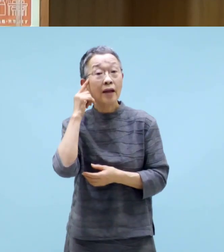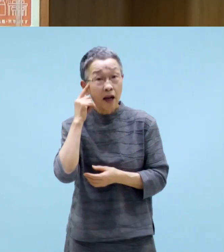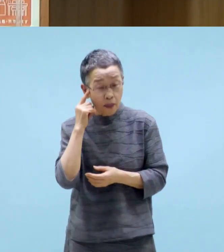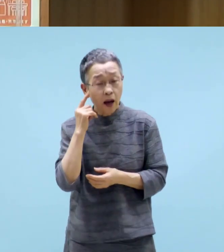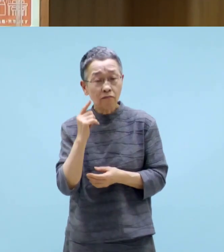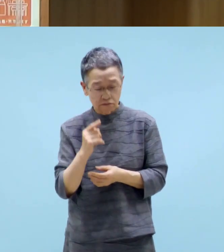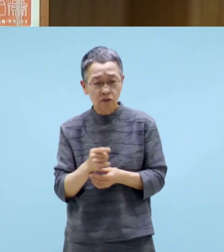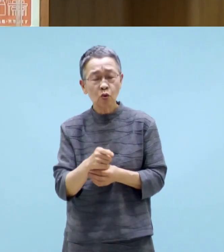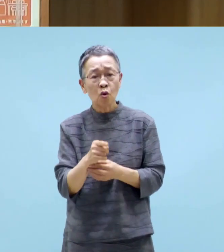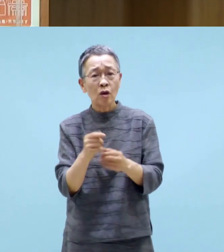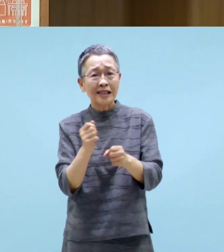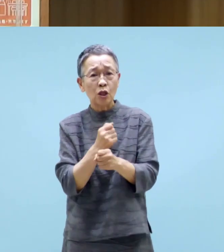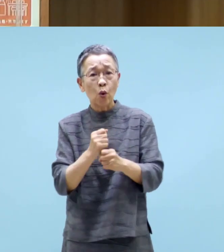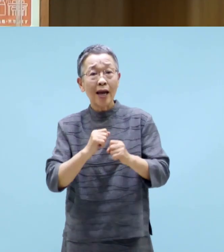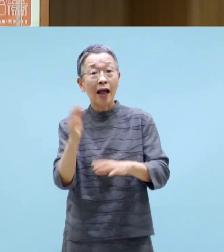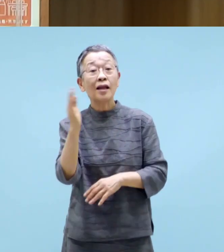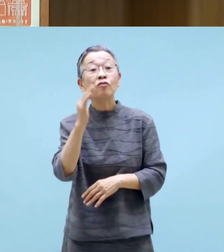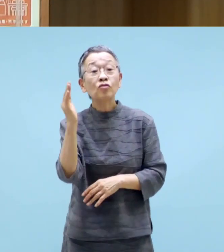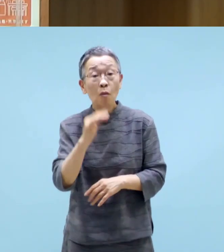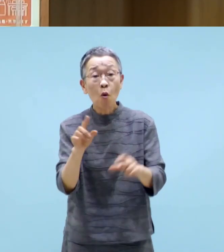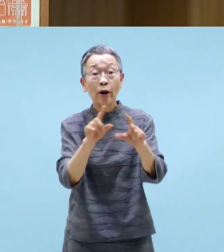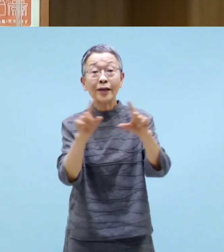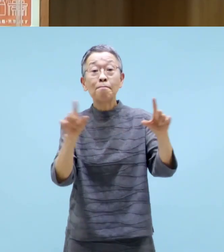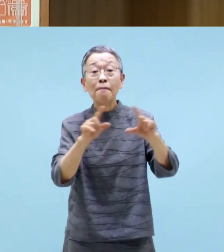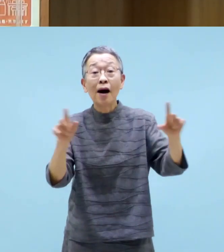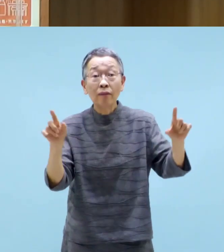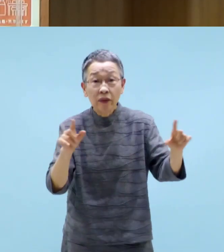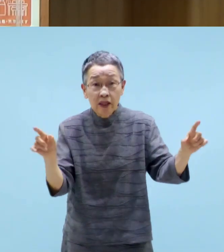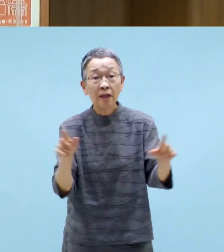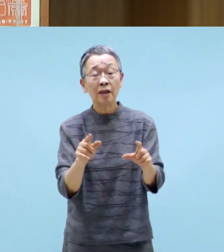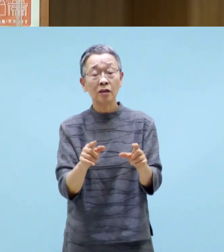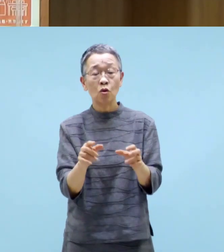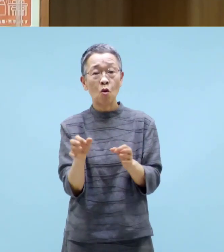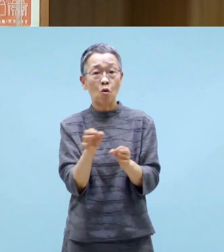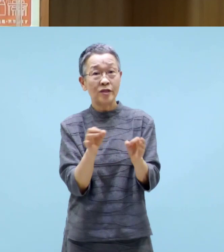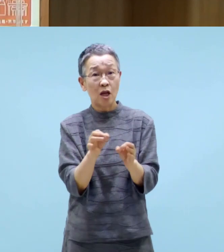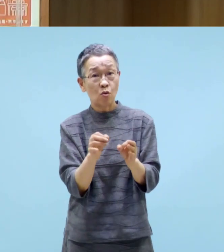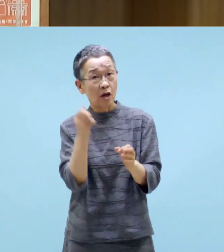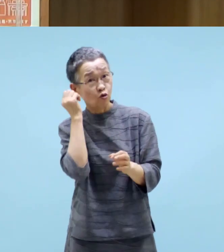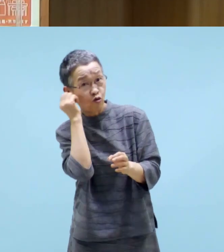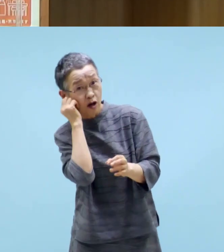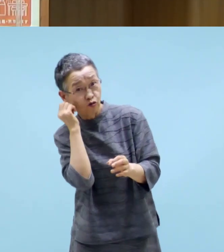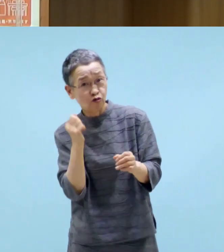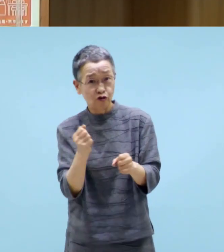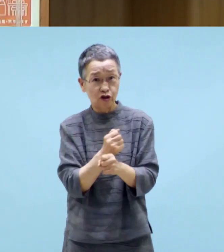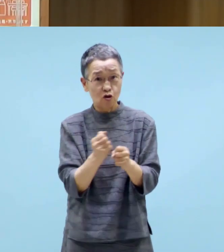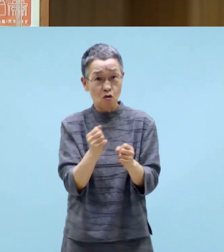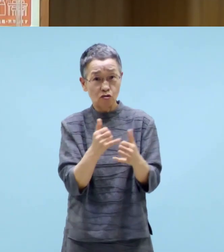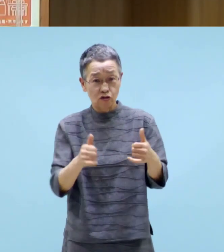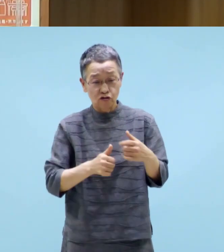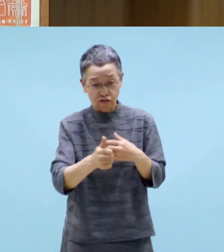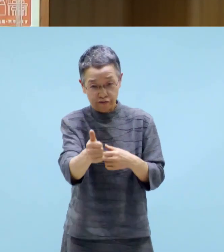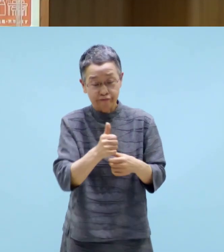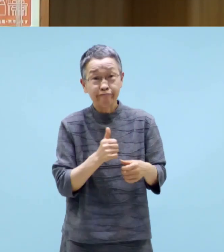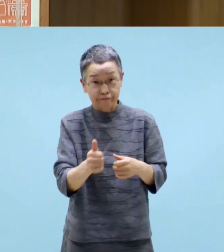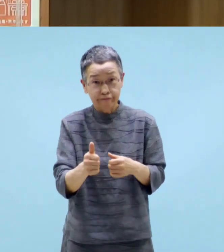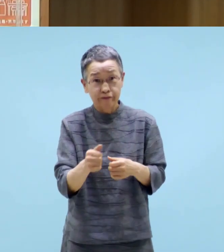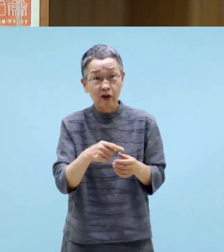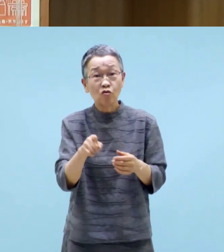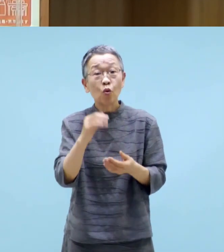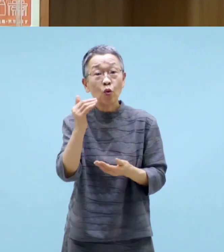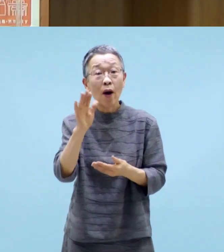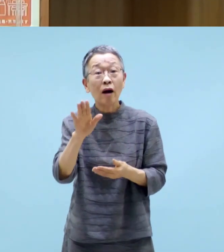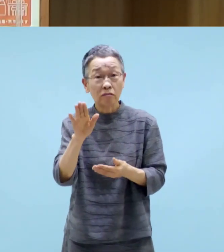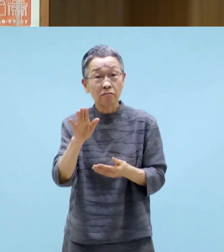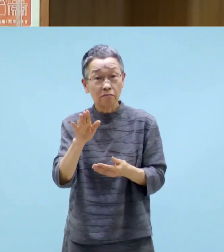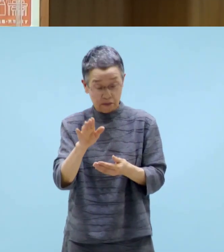ても一般のご利用として、そういった宿泊事業の利用というのはあるわけです。これは当たり前の